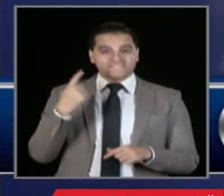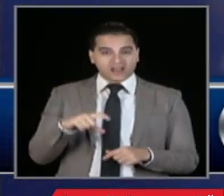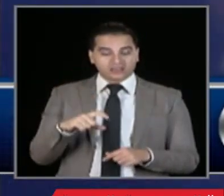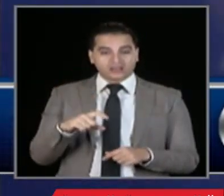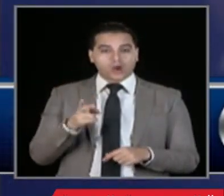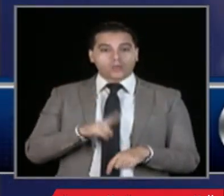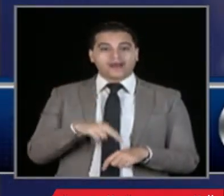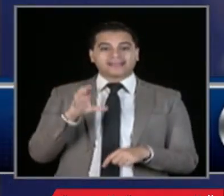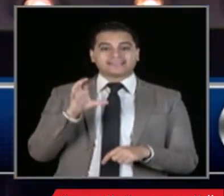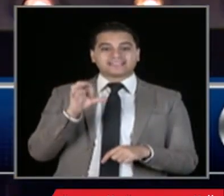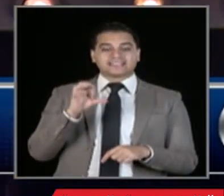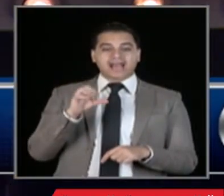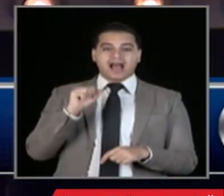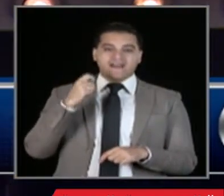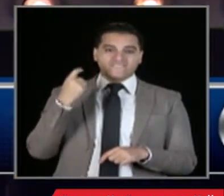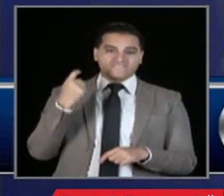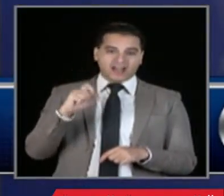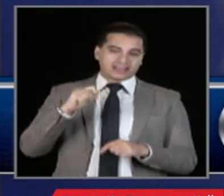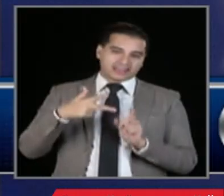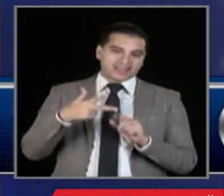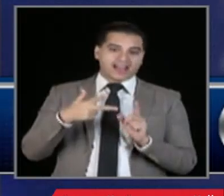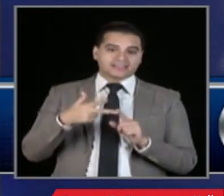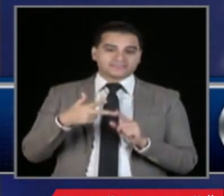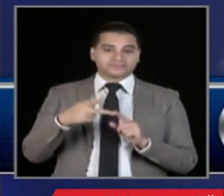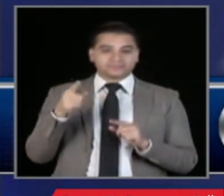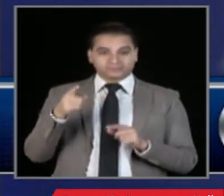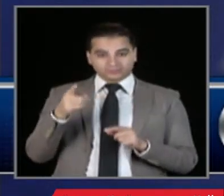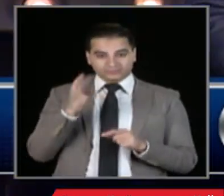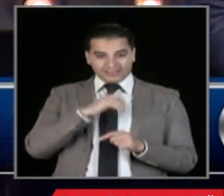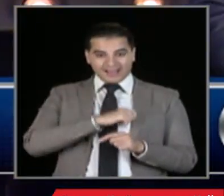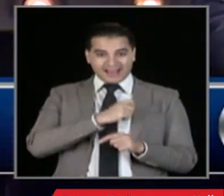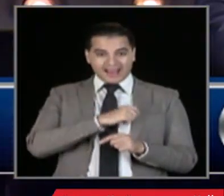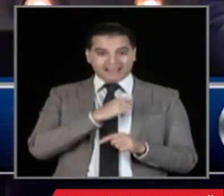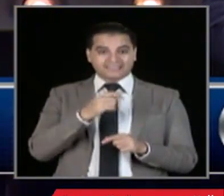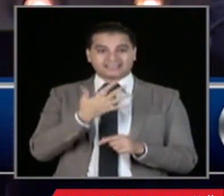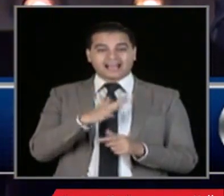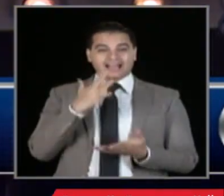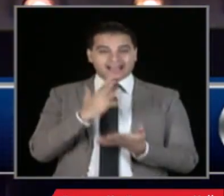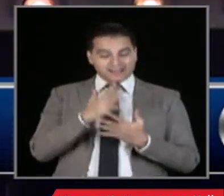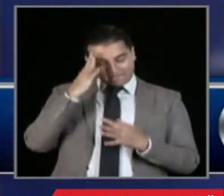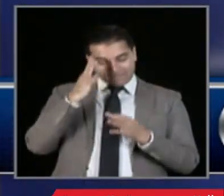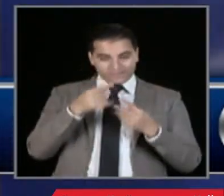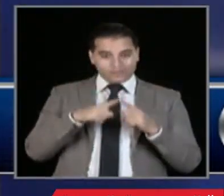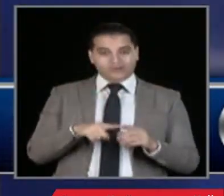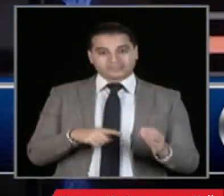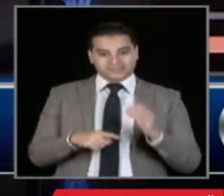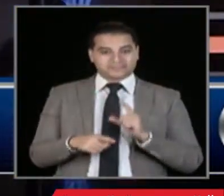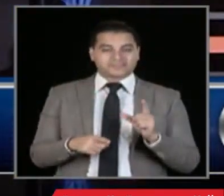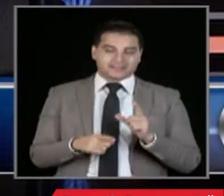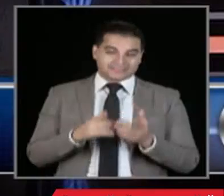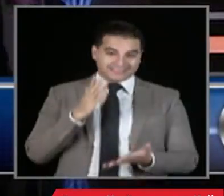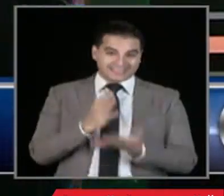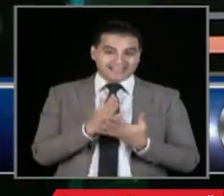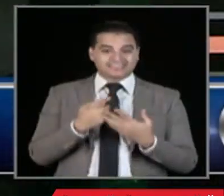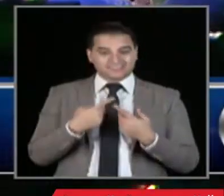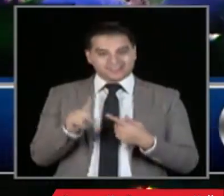إجابتك كندا. إيه اللي وداكي كندا؟ جليد في كندا. برافو عليك، بتفكري. إجابة صحيحة. صح،